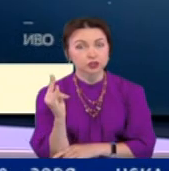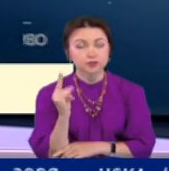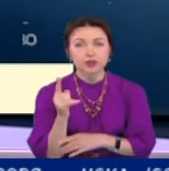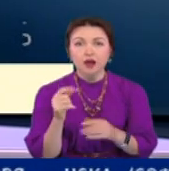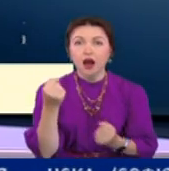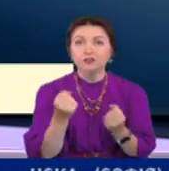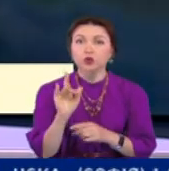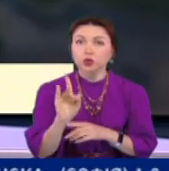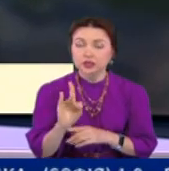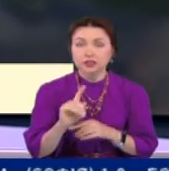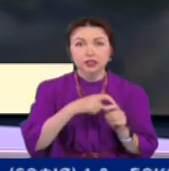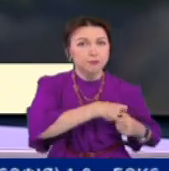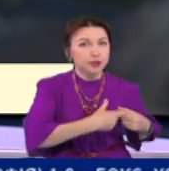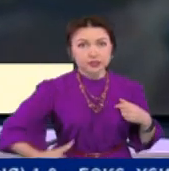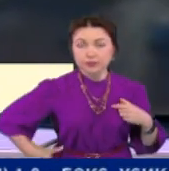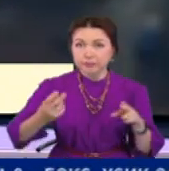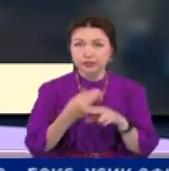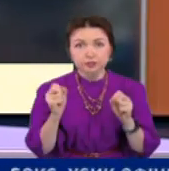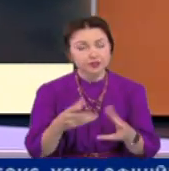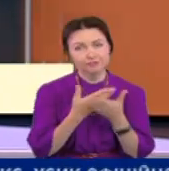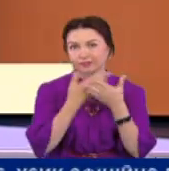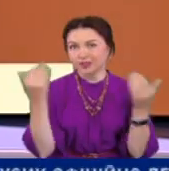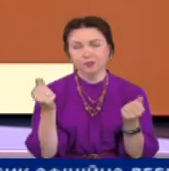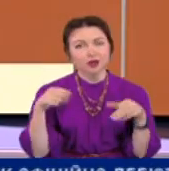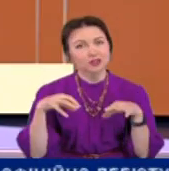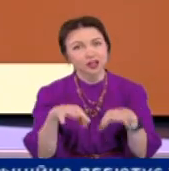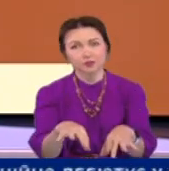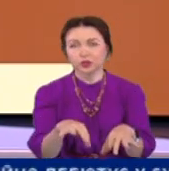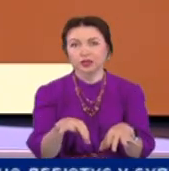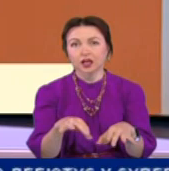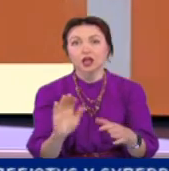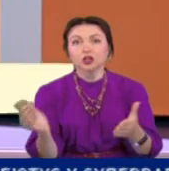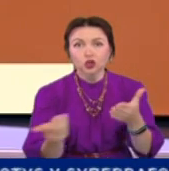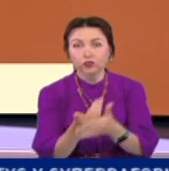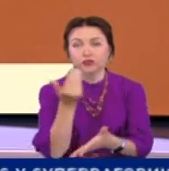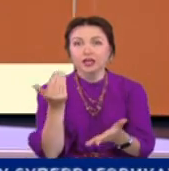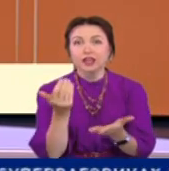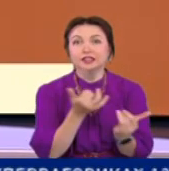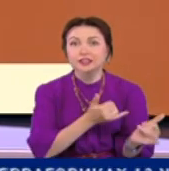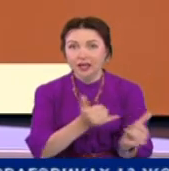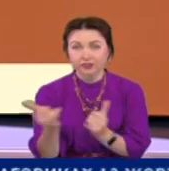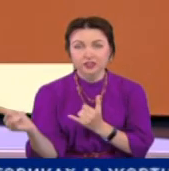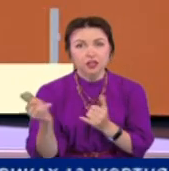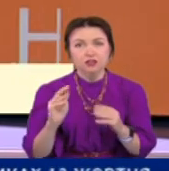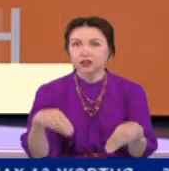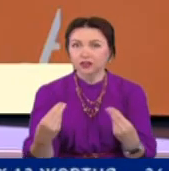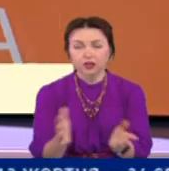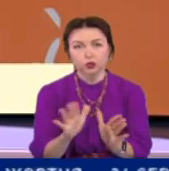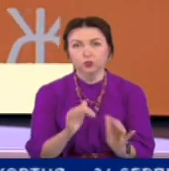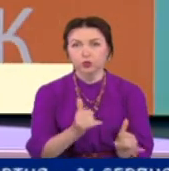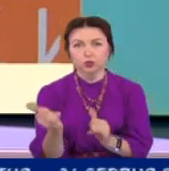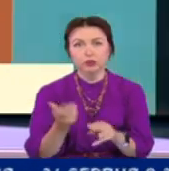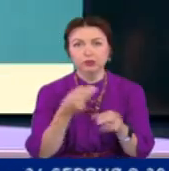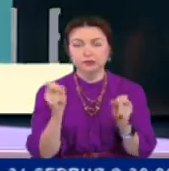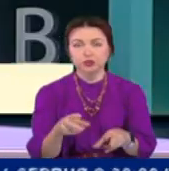Автокрісел і пасків безпеки не зустрінеш у громадському транспорті. Навіть нові, більш-менш доступні сервіси не надають послуги